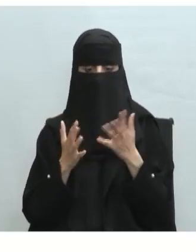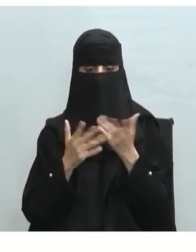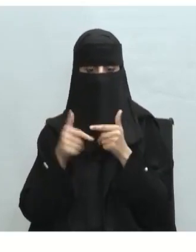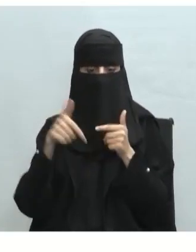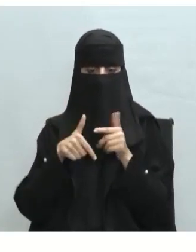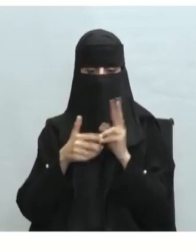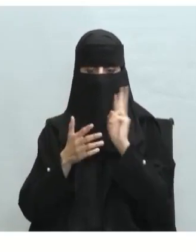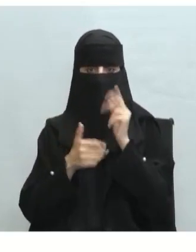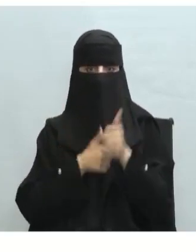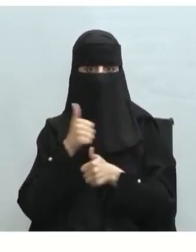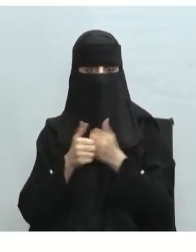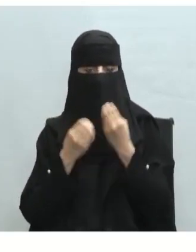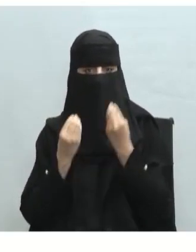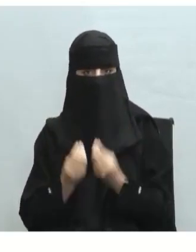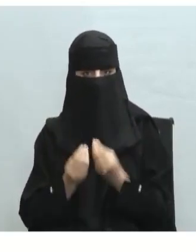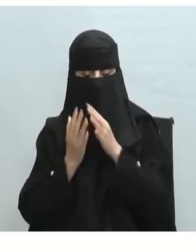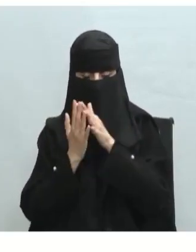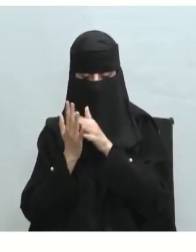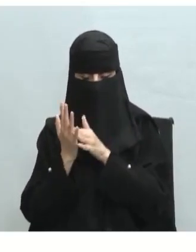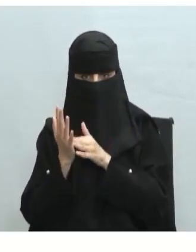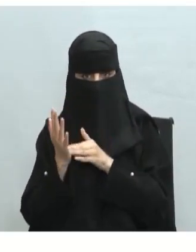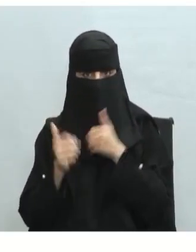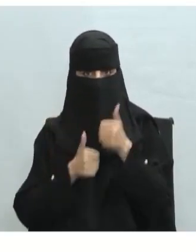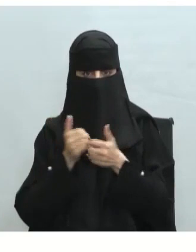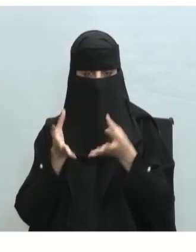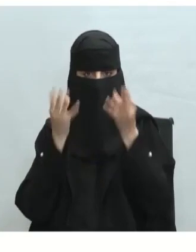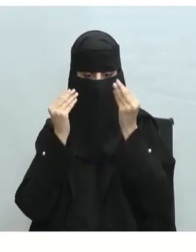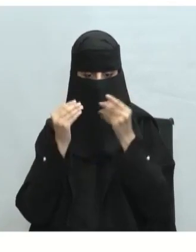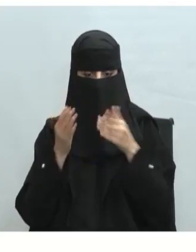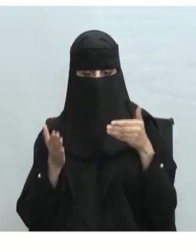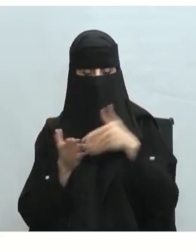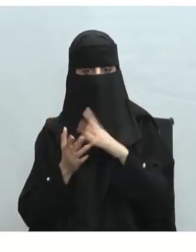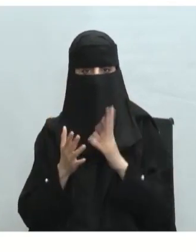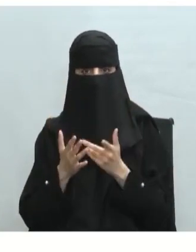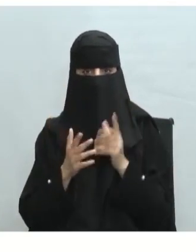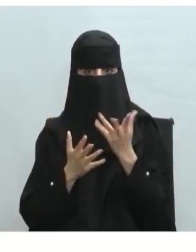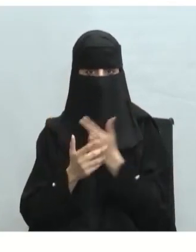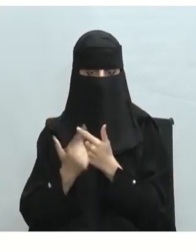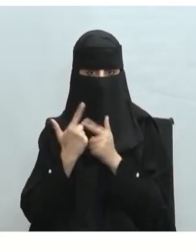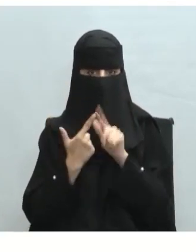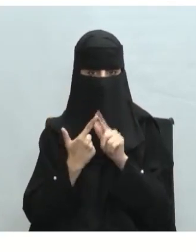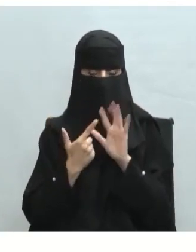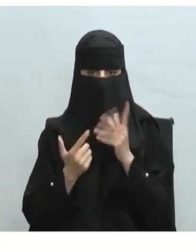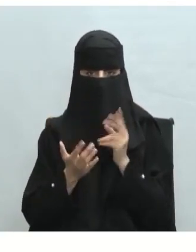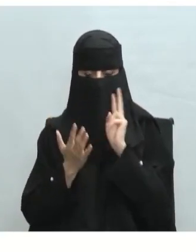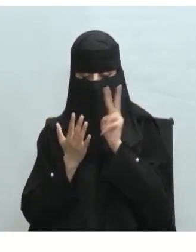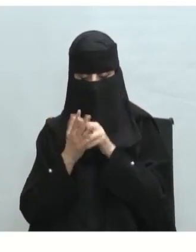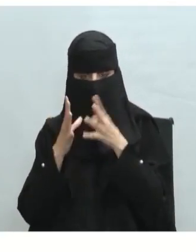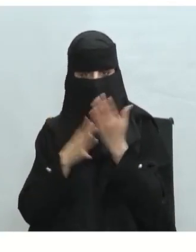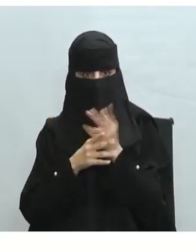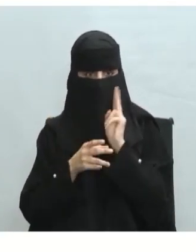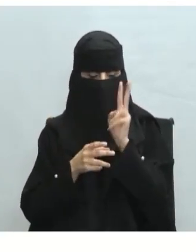الابطا يعني اوقل سرعه القراءه للتحليل والنقد القراءه للتحليل اذا اسرعها القراءه للاطلاع ومتابعه